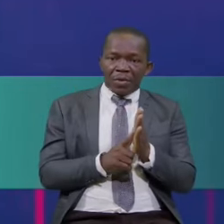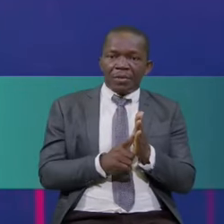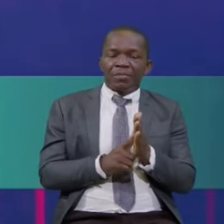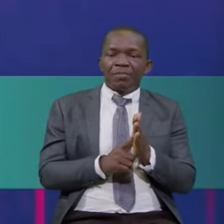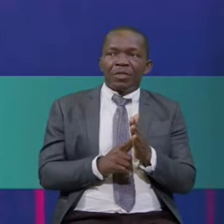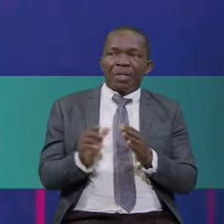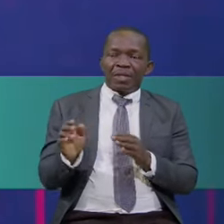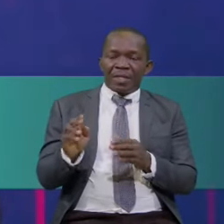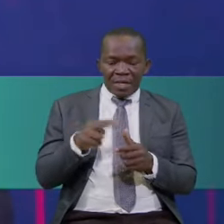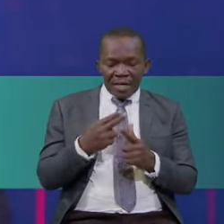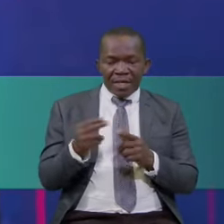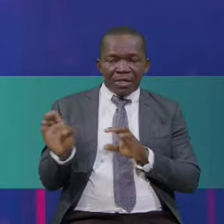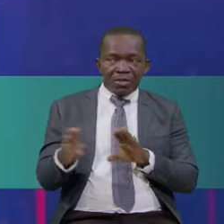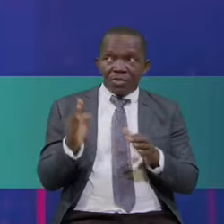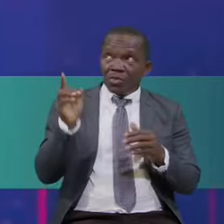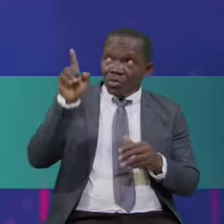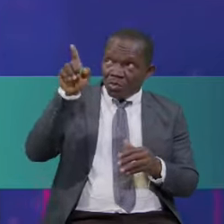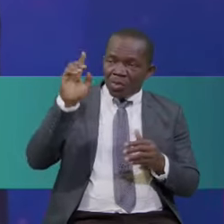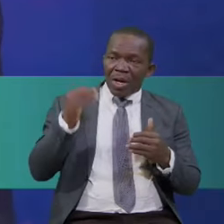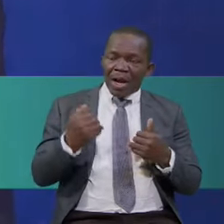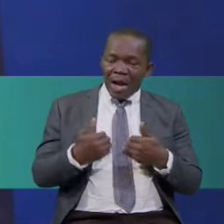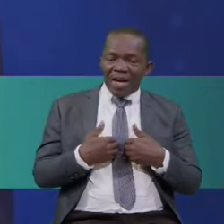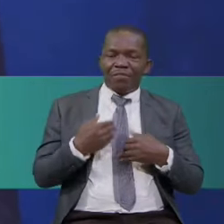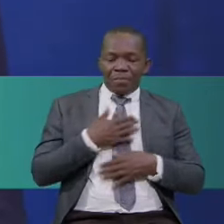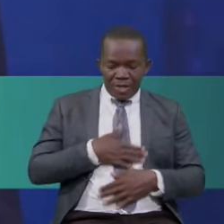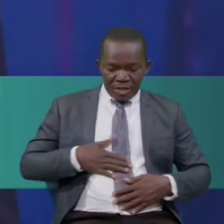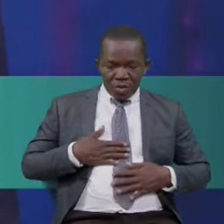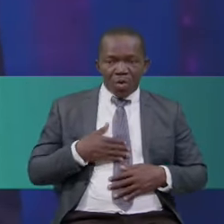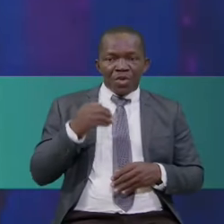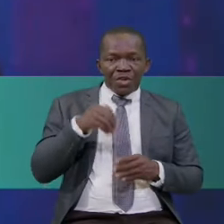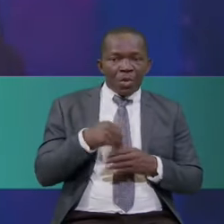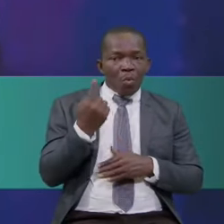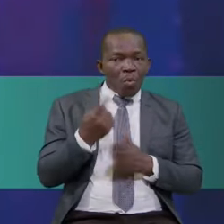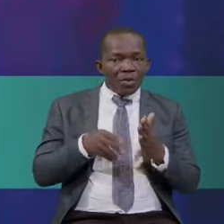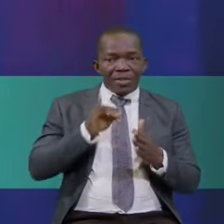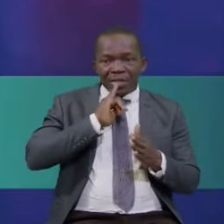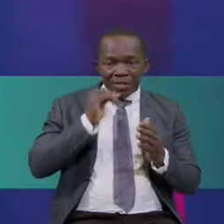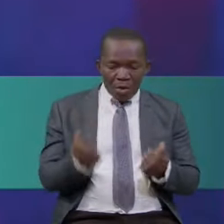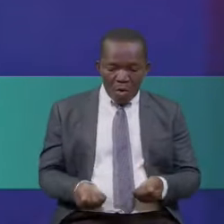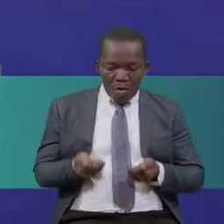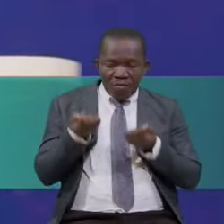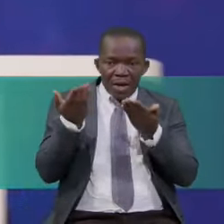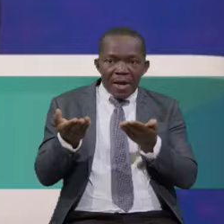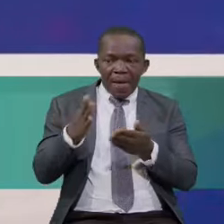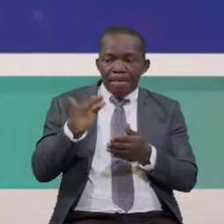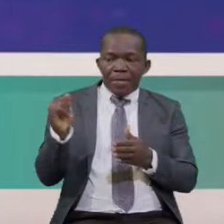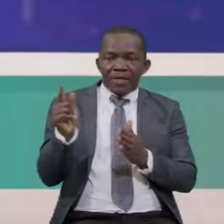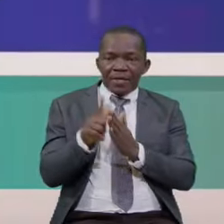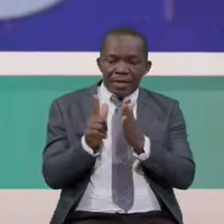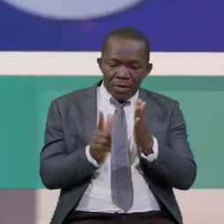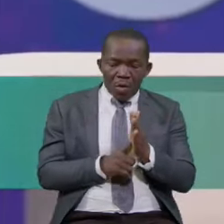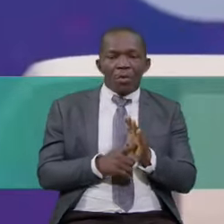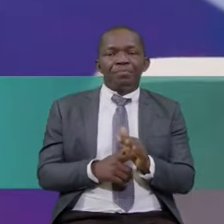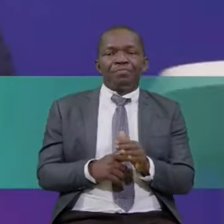agréé ni sacrifice ni offrande ce qu'on offre selon la loi vous savez ça c'est l'ancien testament